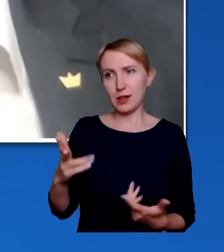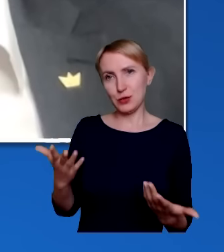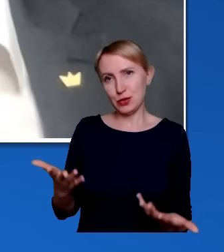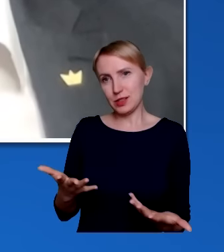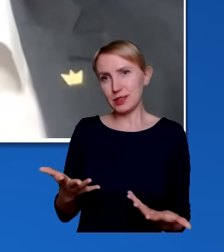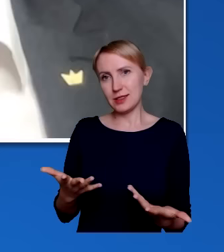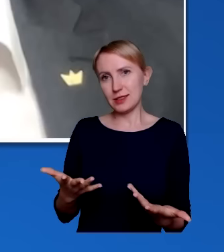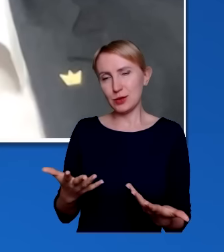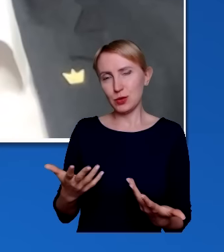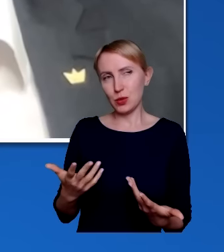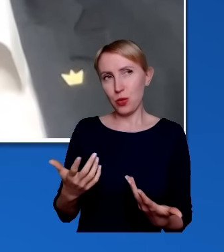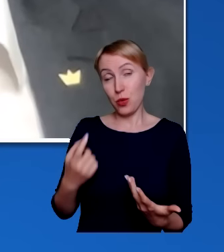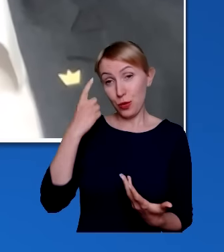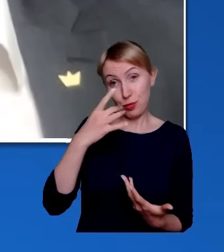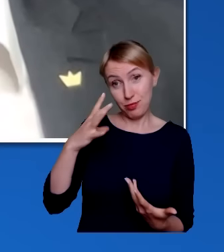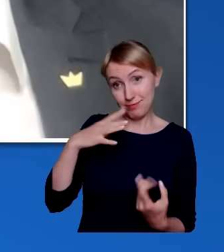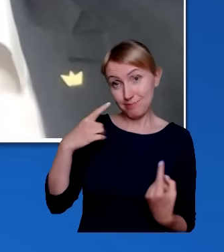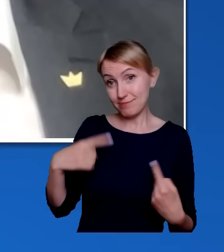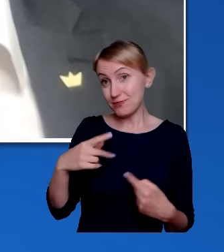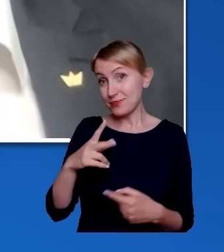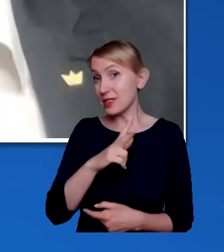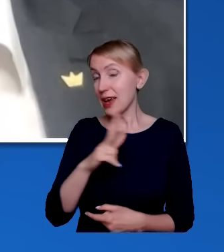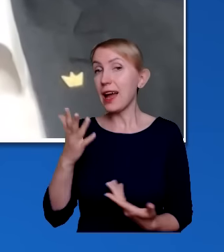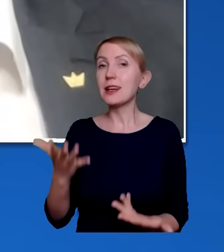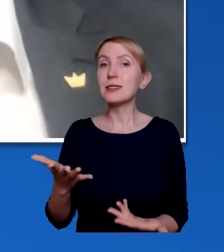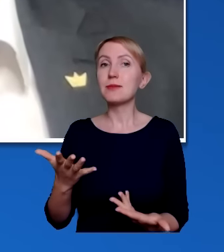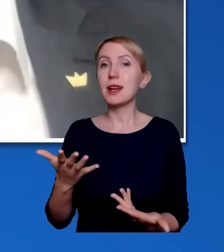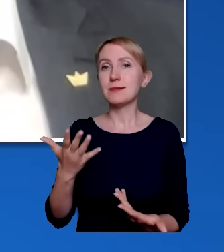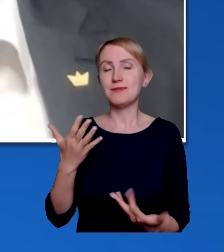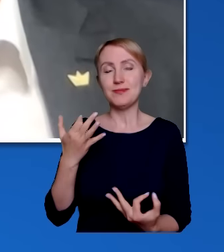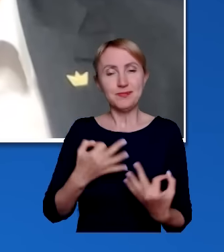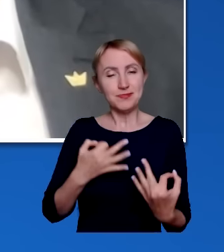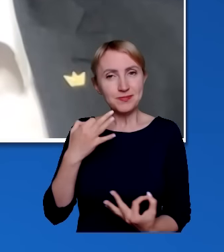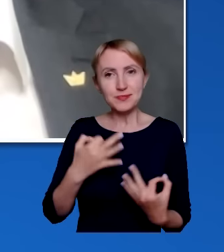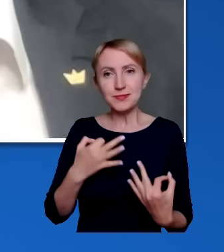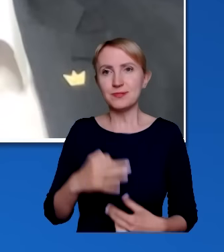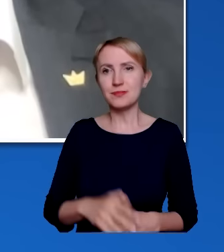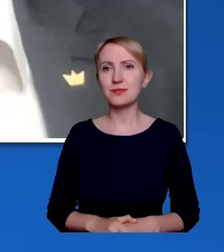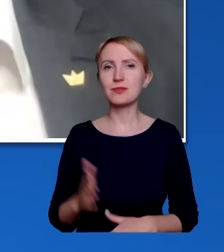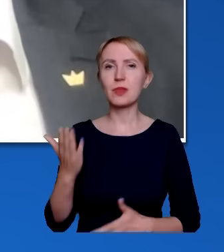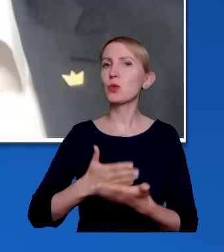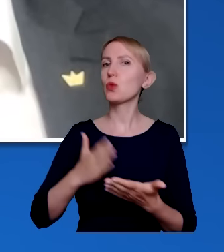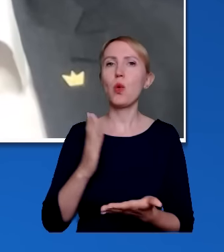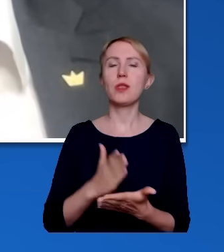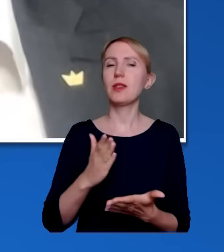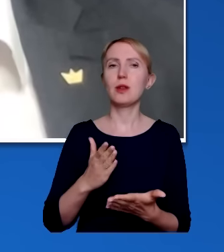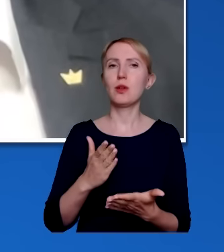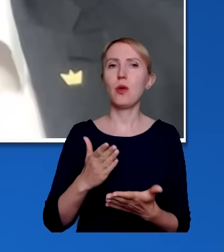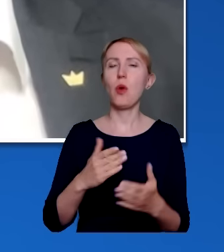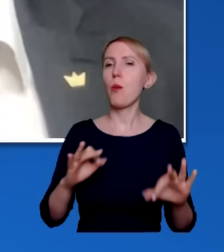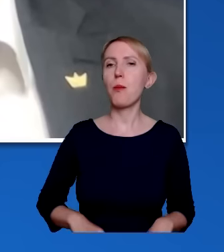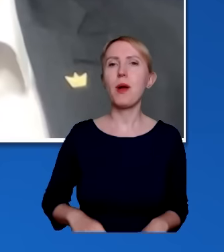trzeźwości pana ministra kierwińskiego duże wątpliwości No przecież nie tylko pan minister